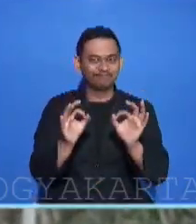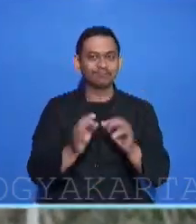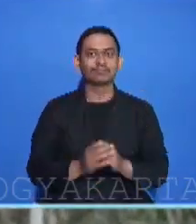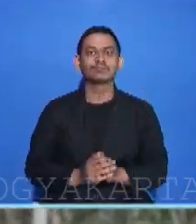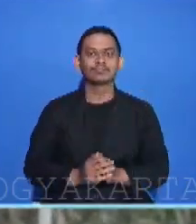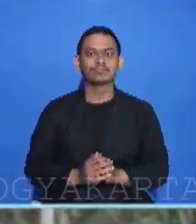asung Pela